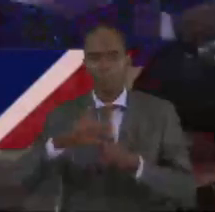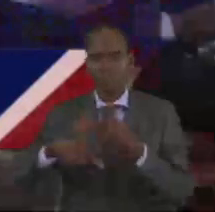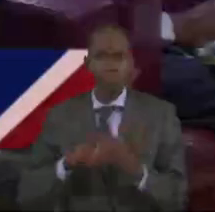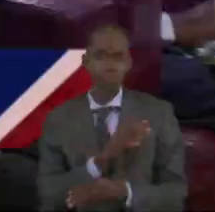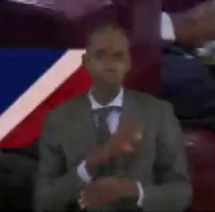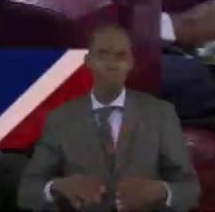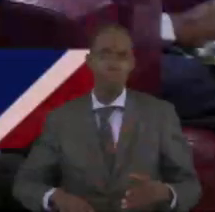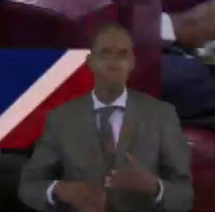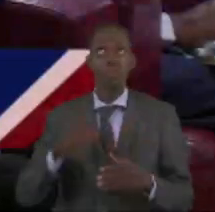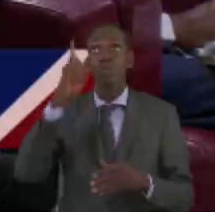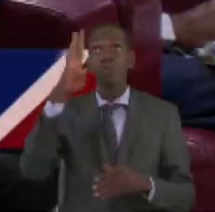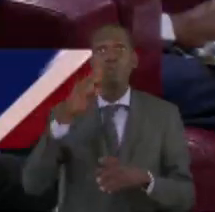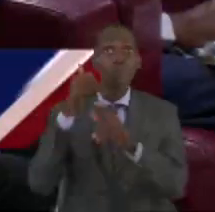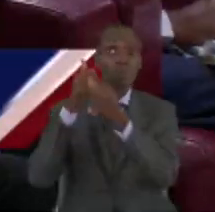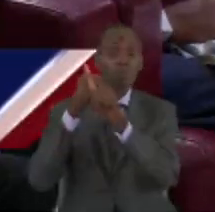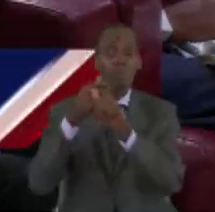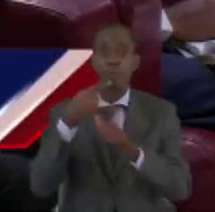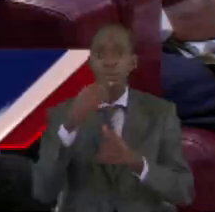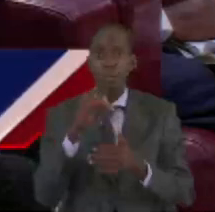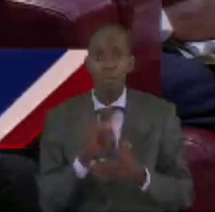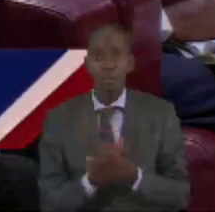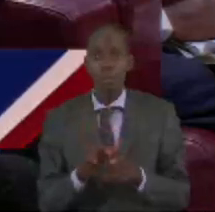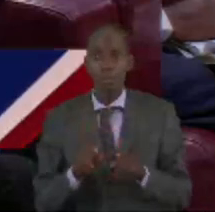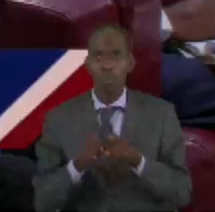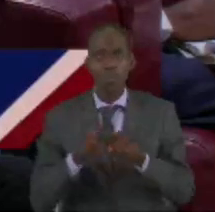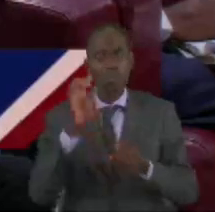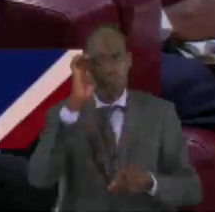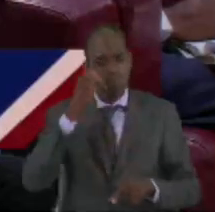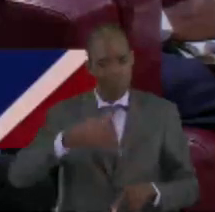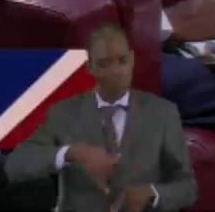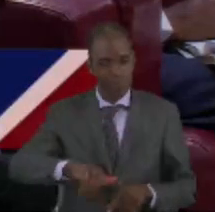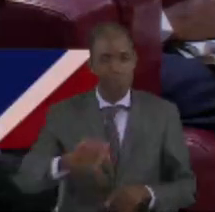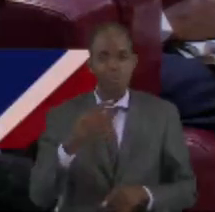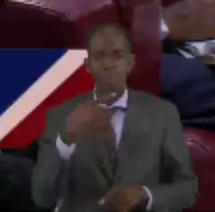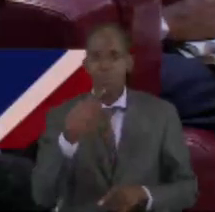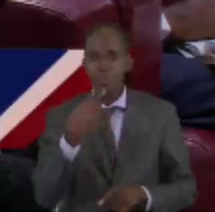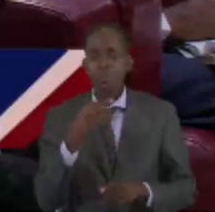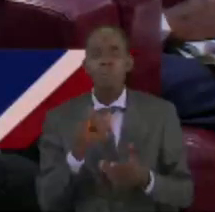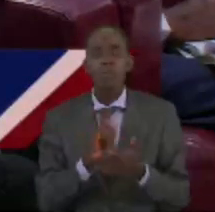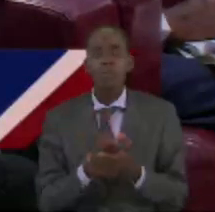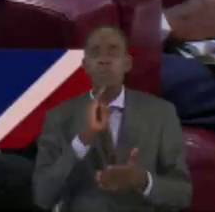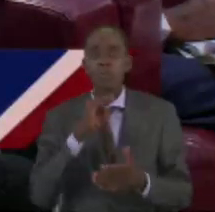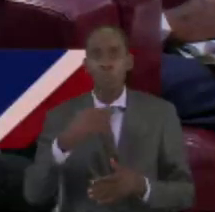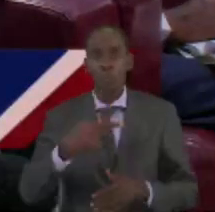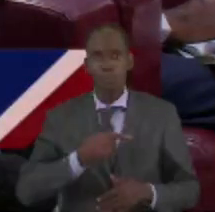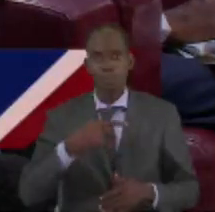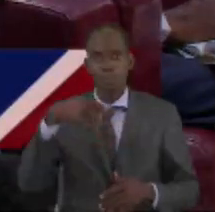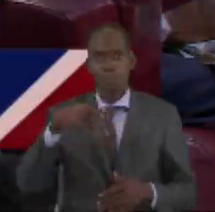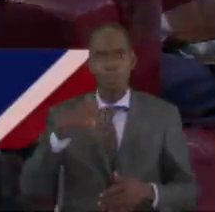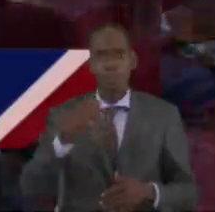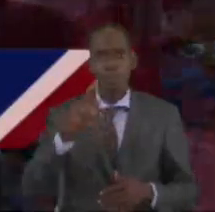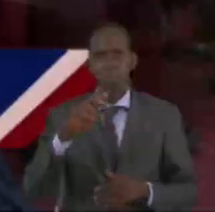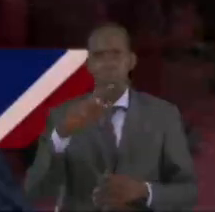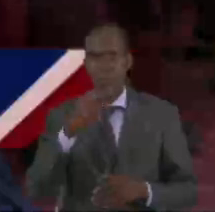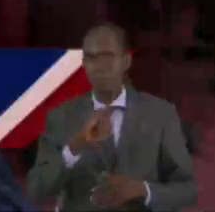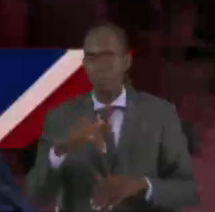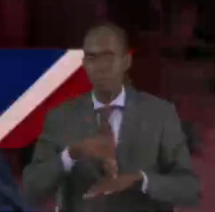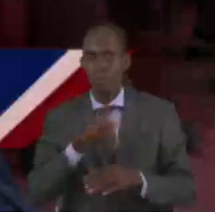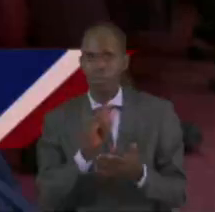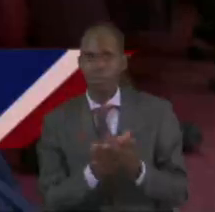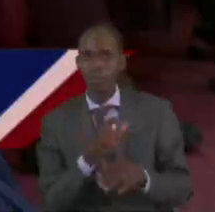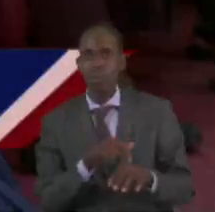Matthieu 17, en parlant de Christ, Dieu a dit, Matthieu 17, verset 5,